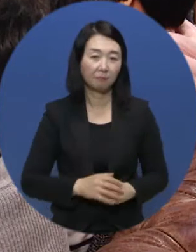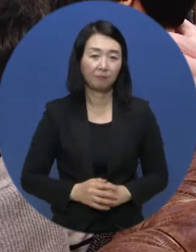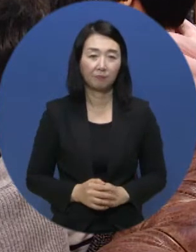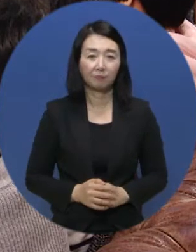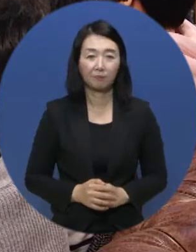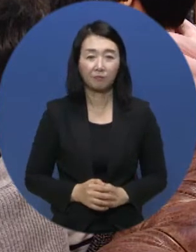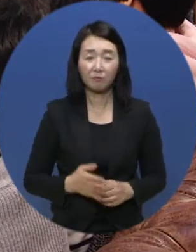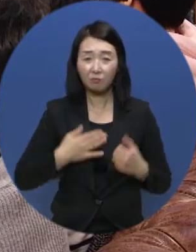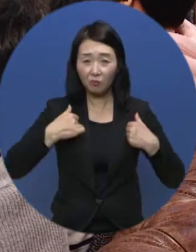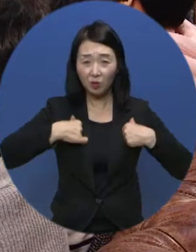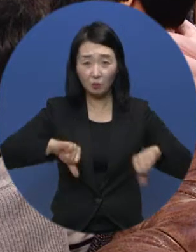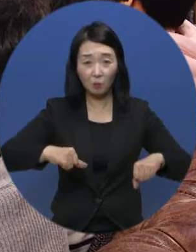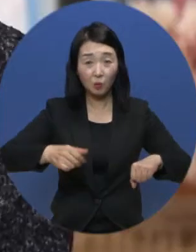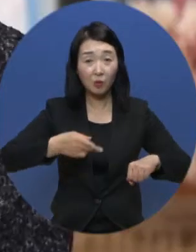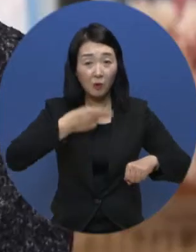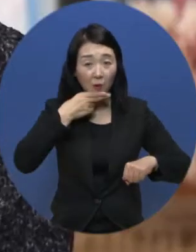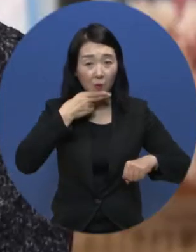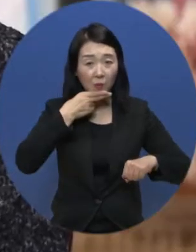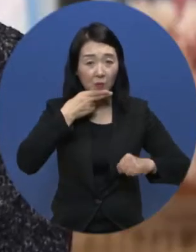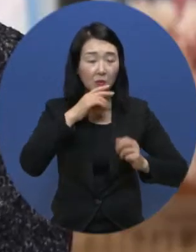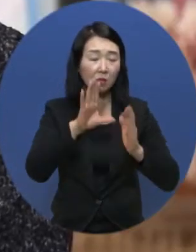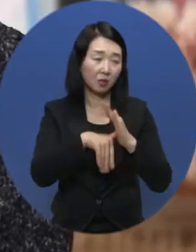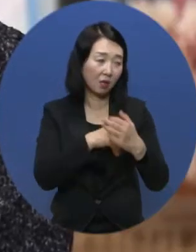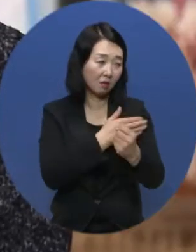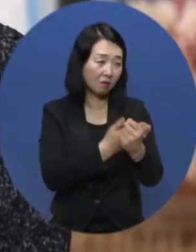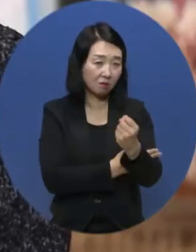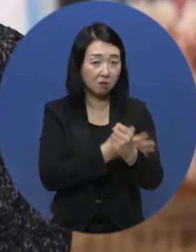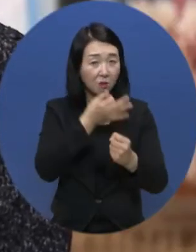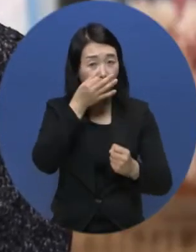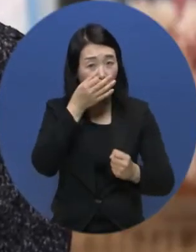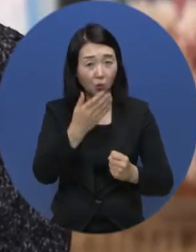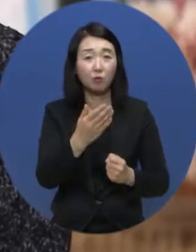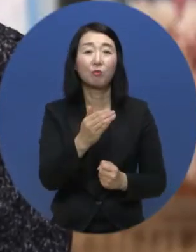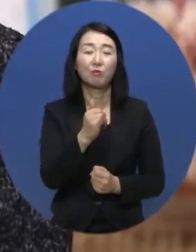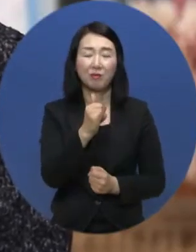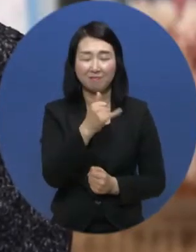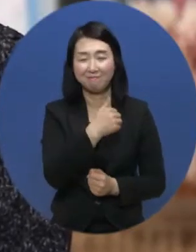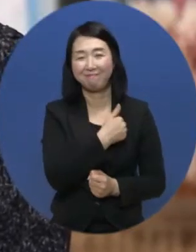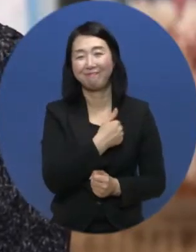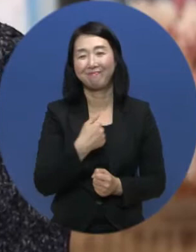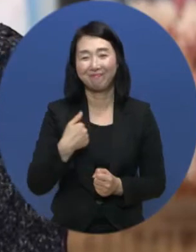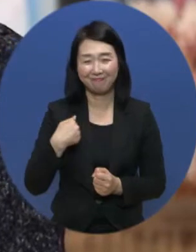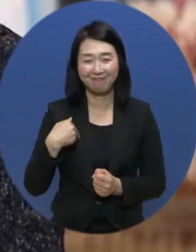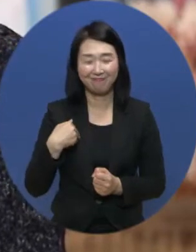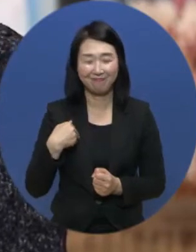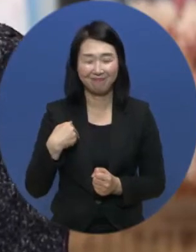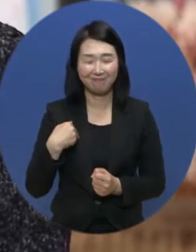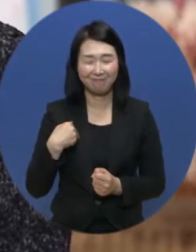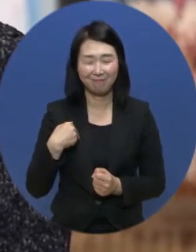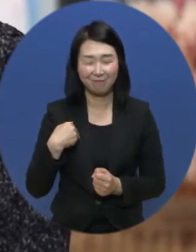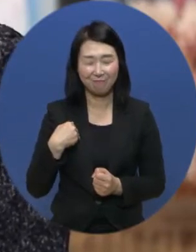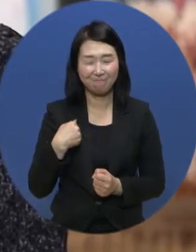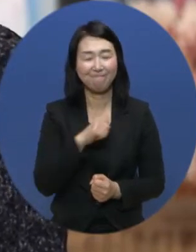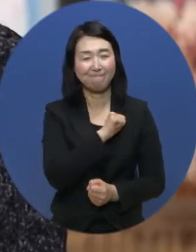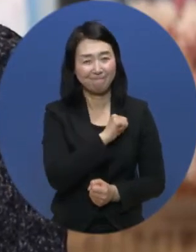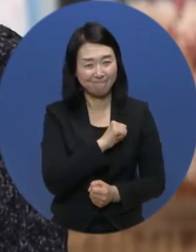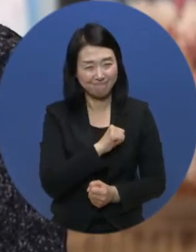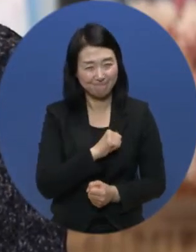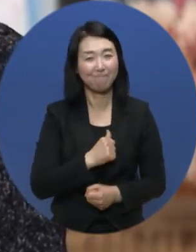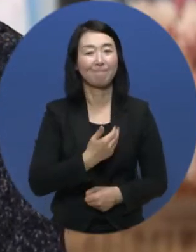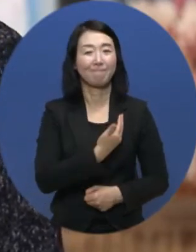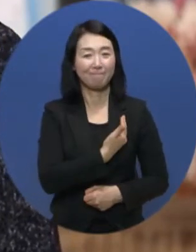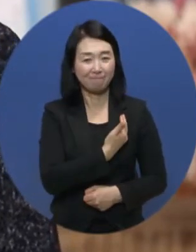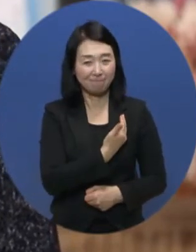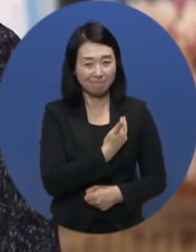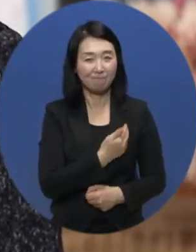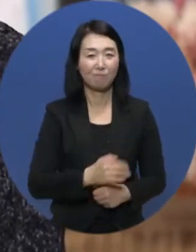저를 포기하지 않는다면 제 능력을 보여줄 수 있다라는 그런 자신감 하나로 버텼고요. 뭐 그렇게 자신감 하나로